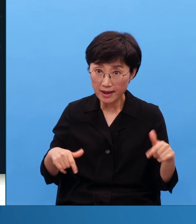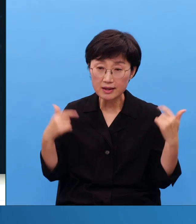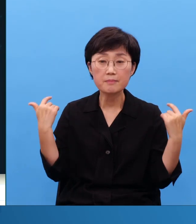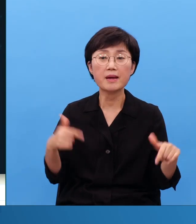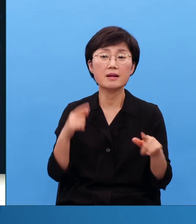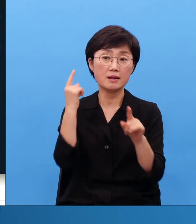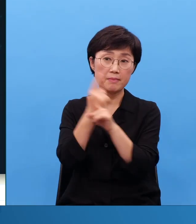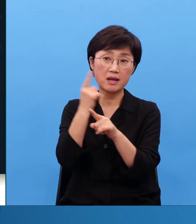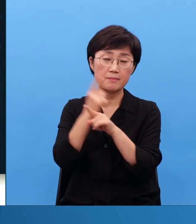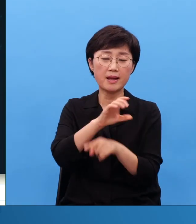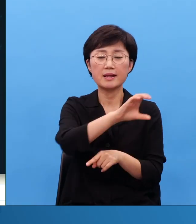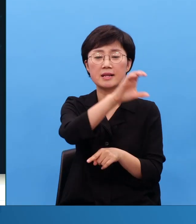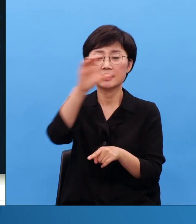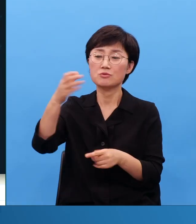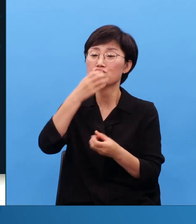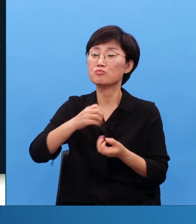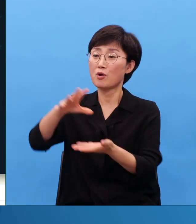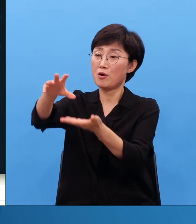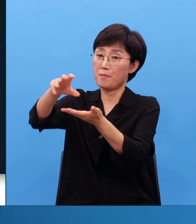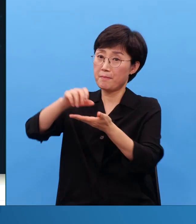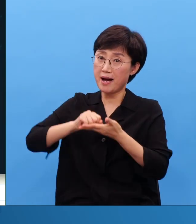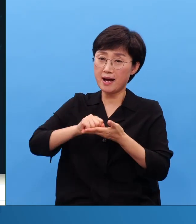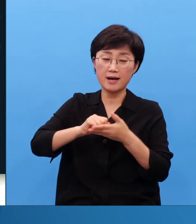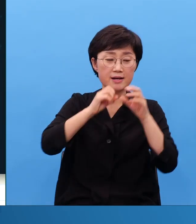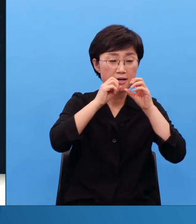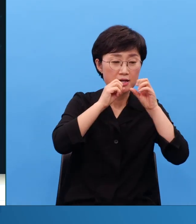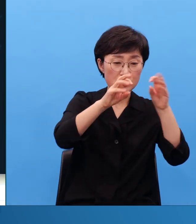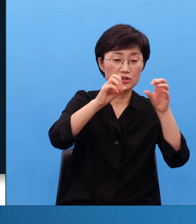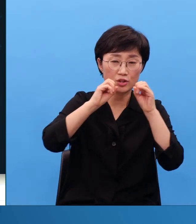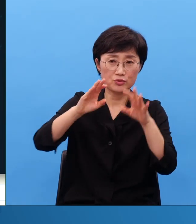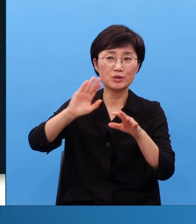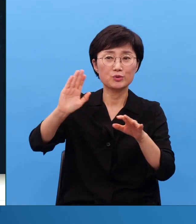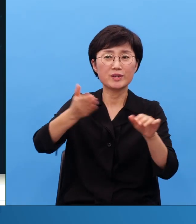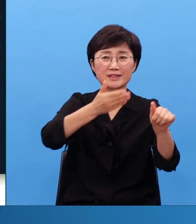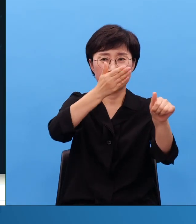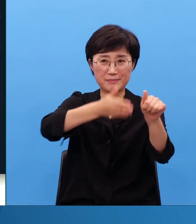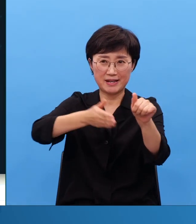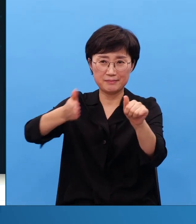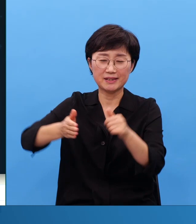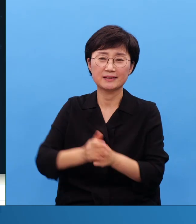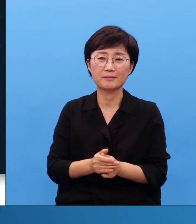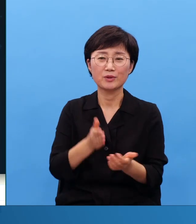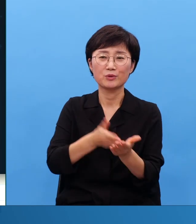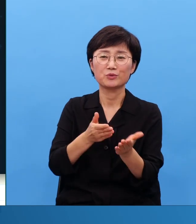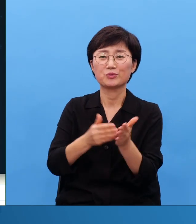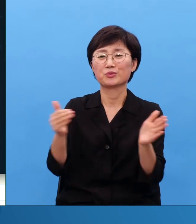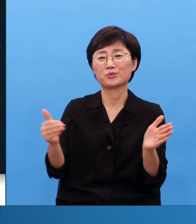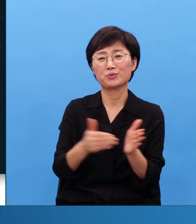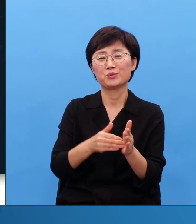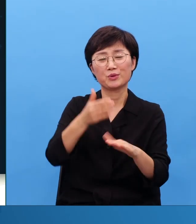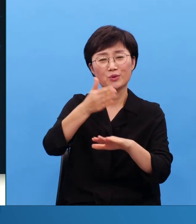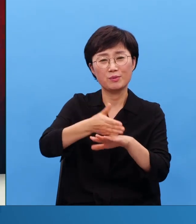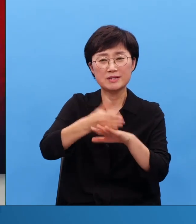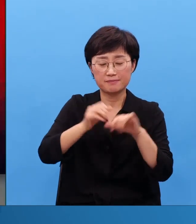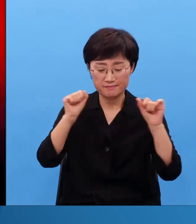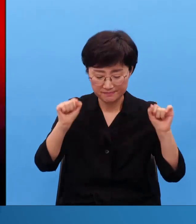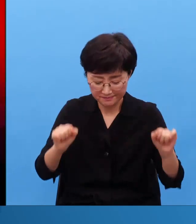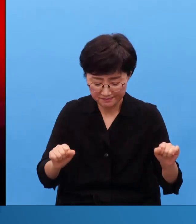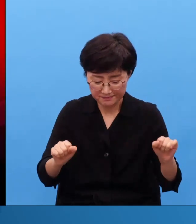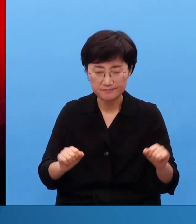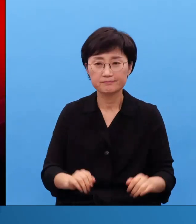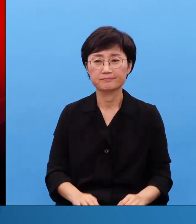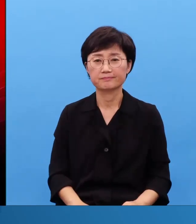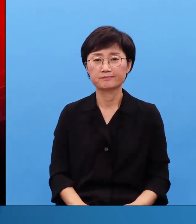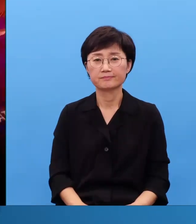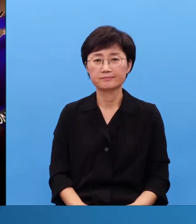축복을 누리고 전달하는 영적 플랫폼의 응답 누리시기 바랍니다. 뉴스를 마칩니다. 고맙습니다.